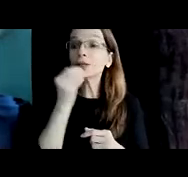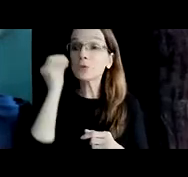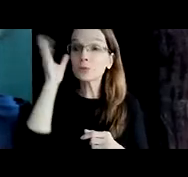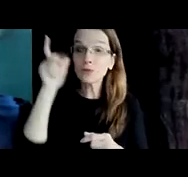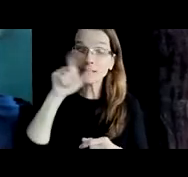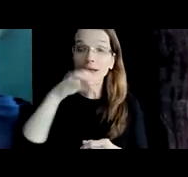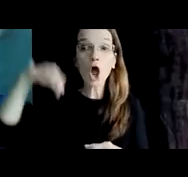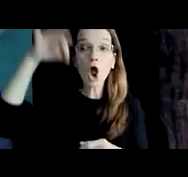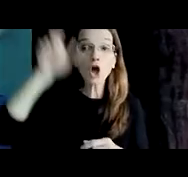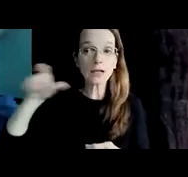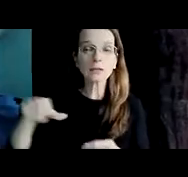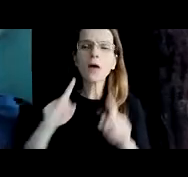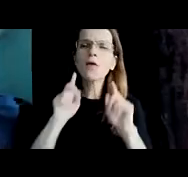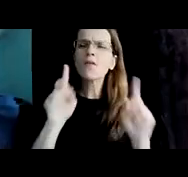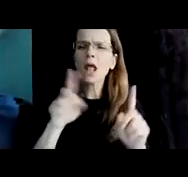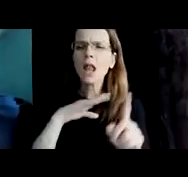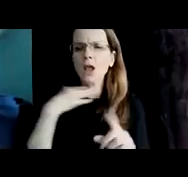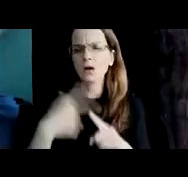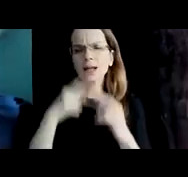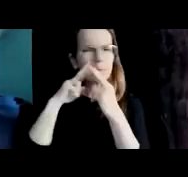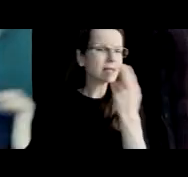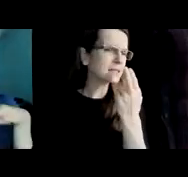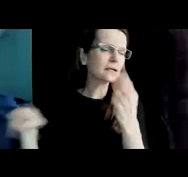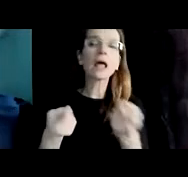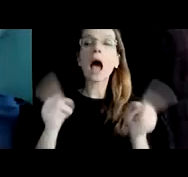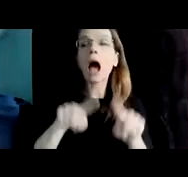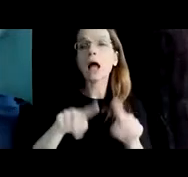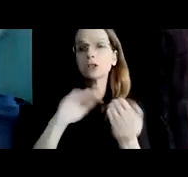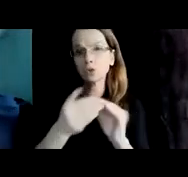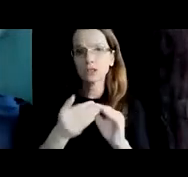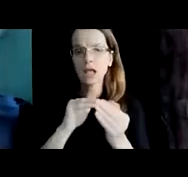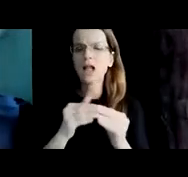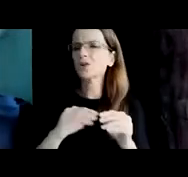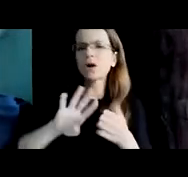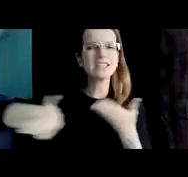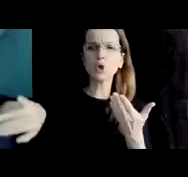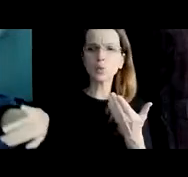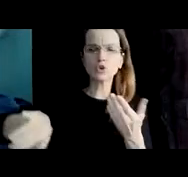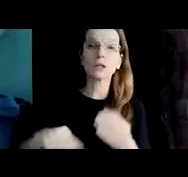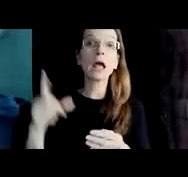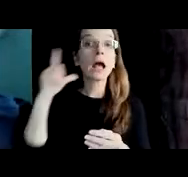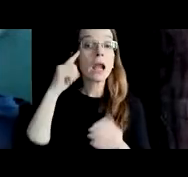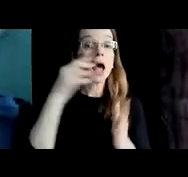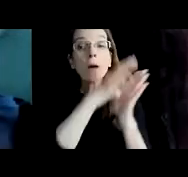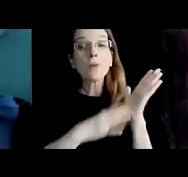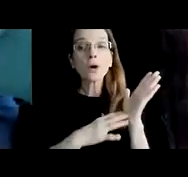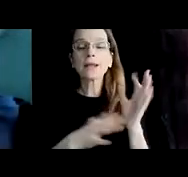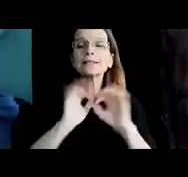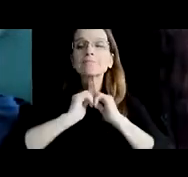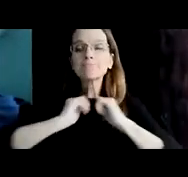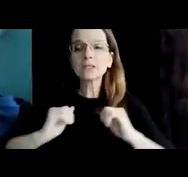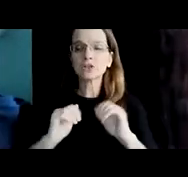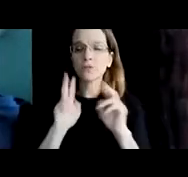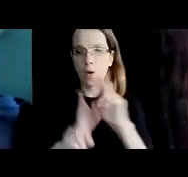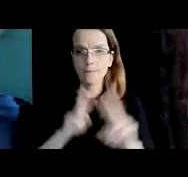so mnogokrat prezrte oziroma prepogosto so socialno izključene. Zbrane poglavje monografije specifično obravnavajo